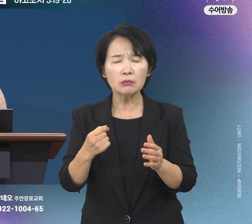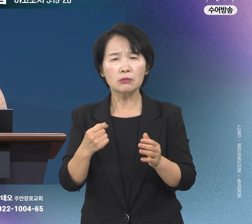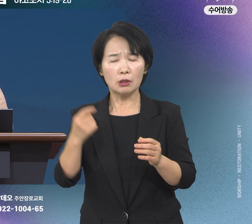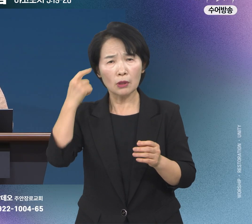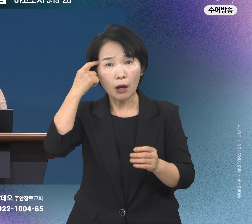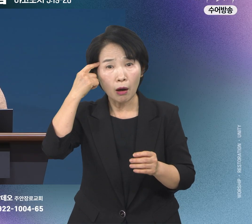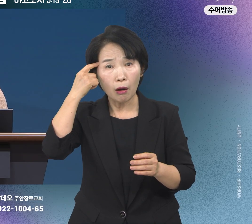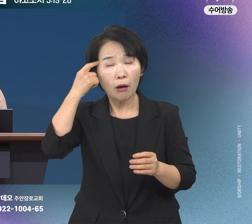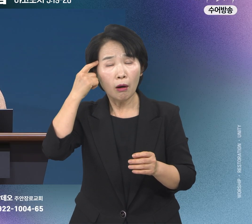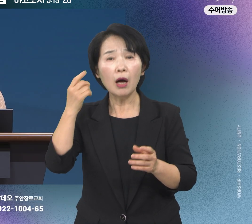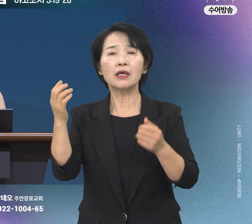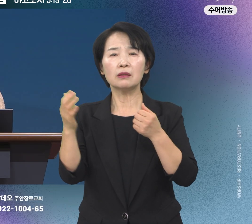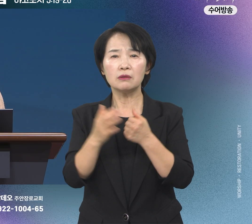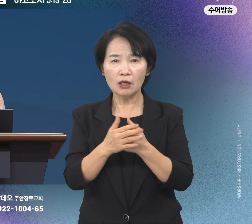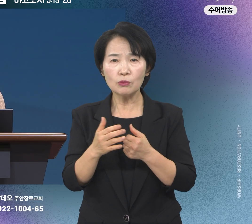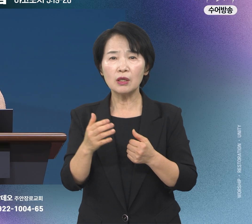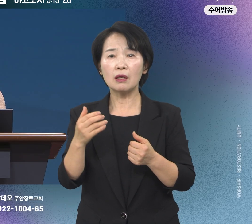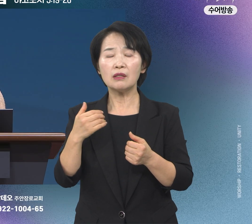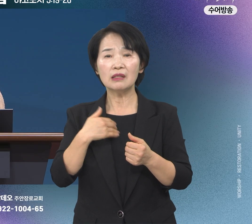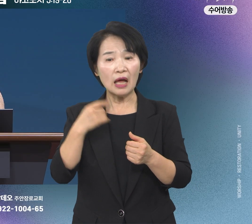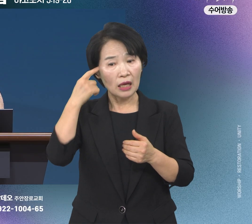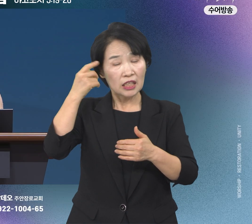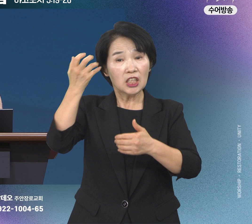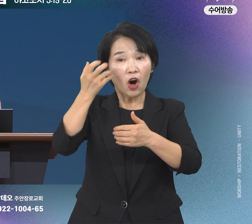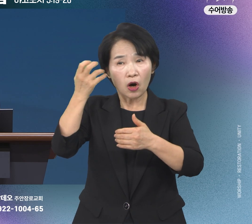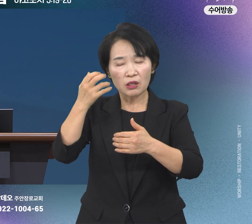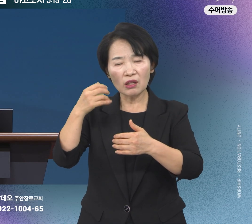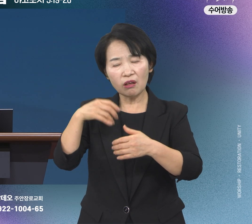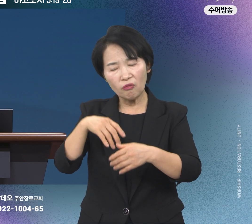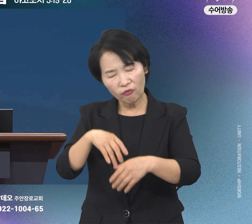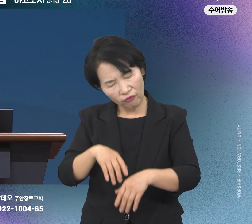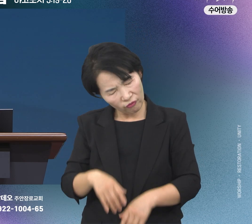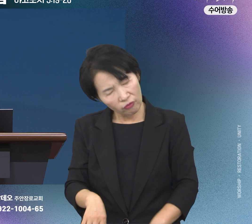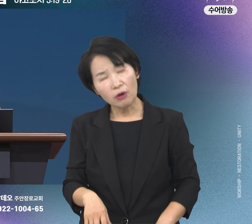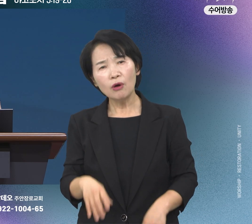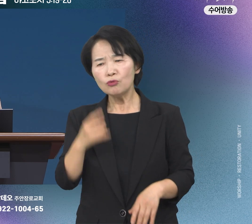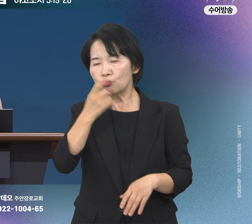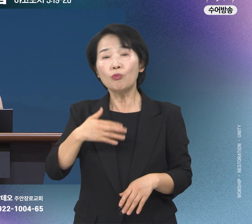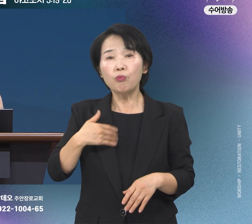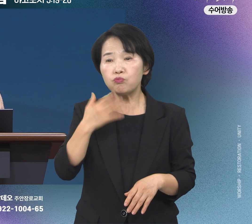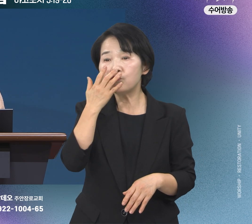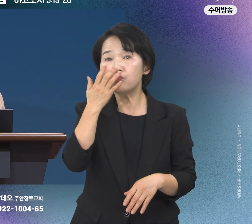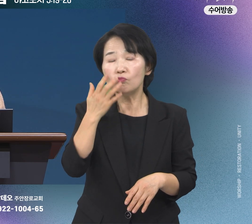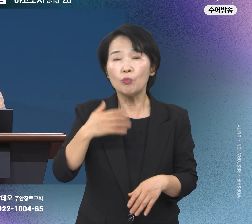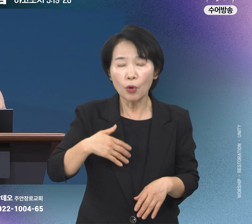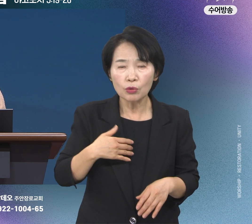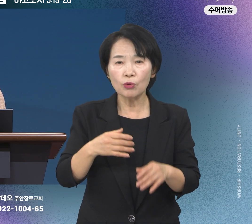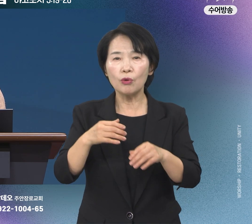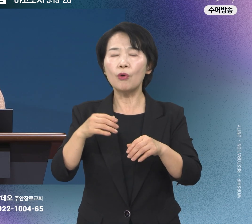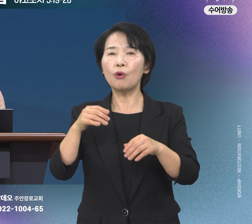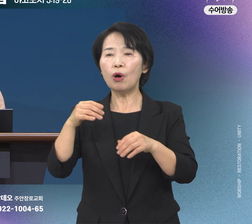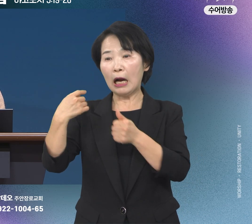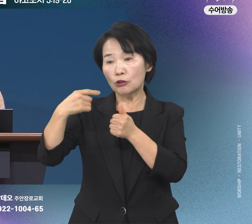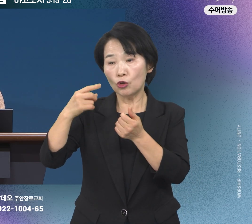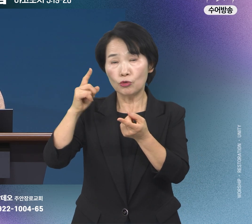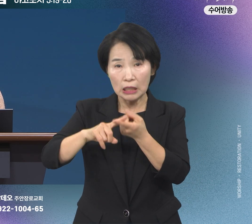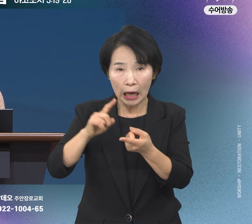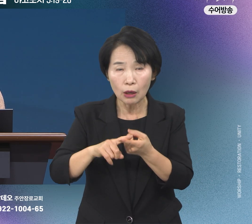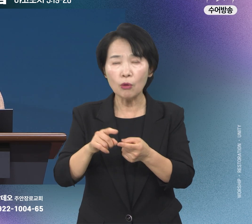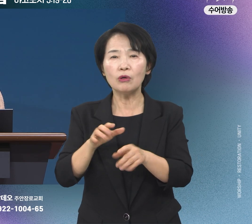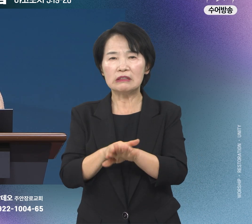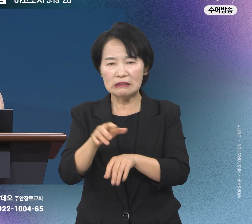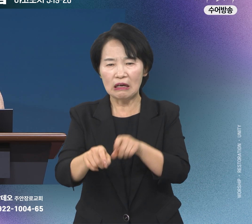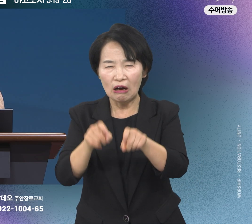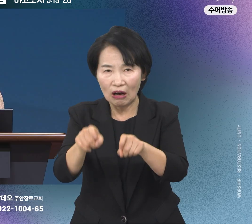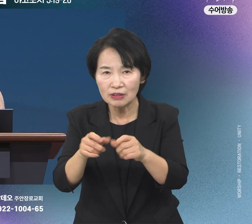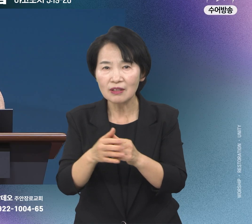제 정신은 피폐해진지도 모르는 채 신천지 방식대로 이제 생활을 했습니다. 하루의 시작을